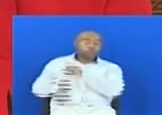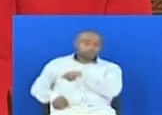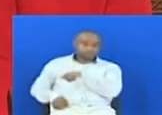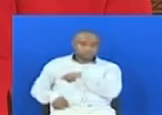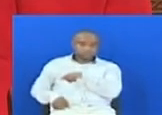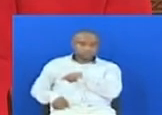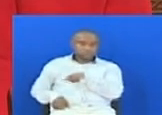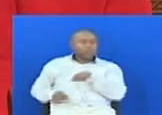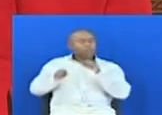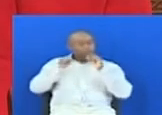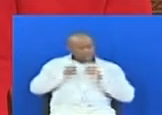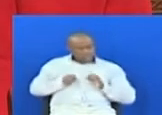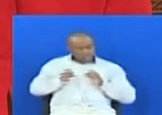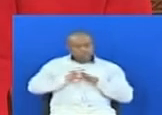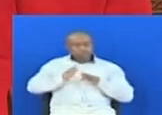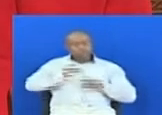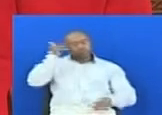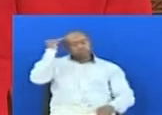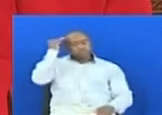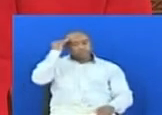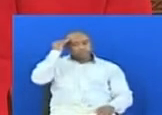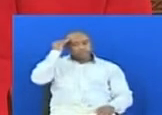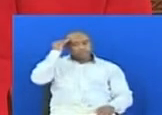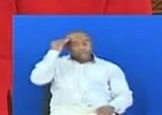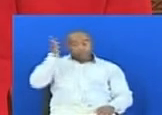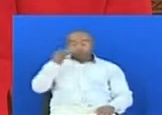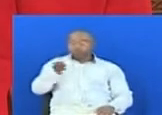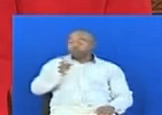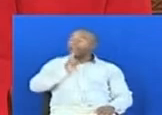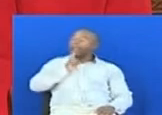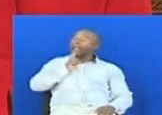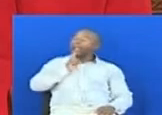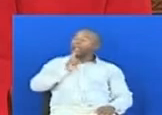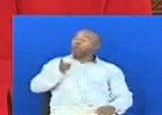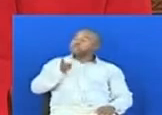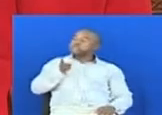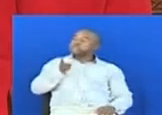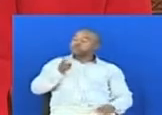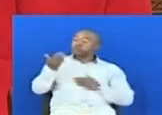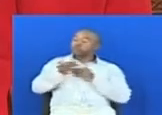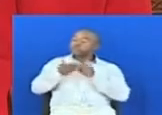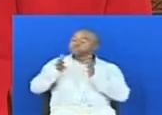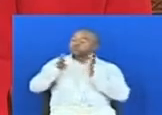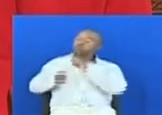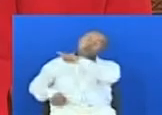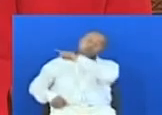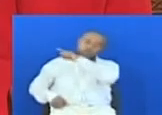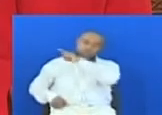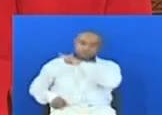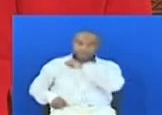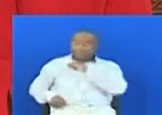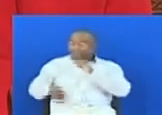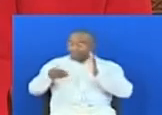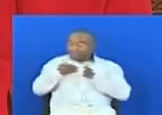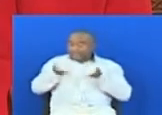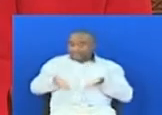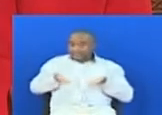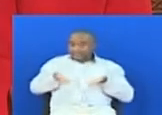na nguvu za ziada ili uweze kutoa kauli hiyo kwa mataifa makubwa. Na mpaka leo